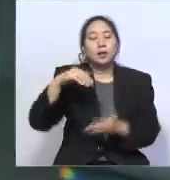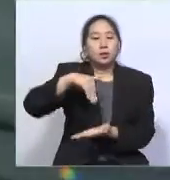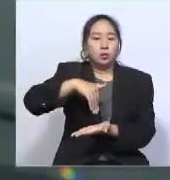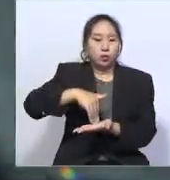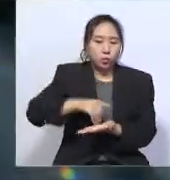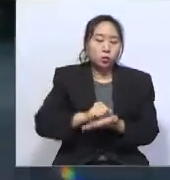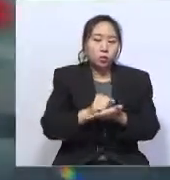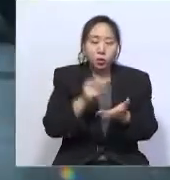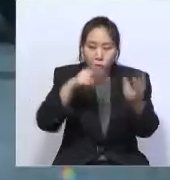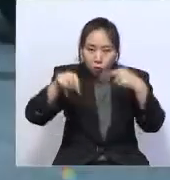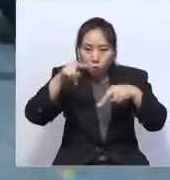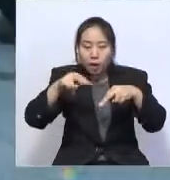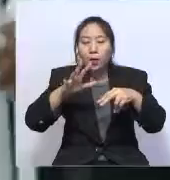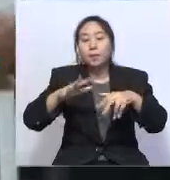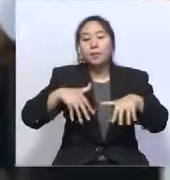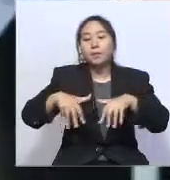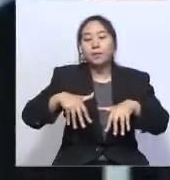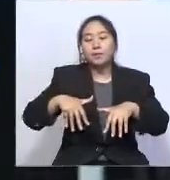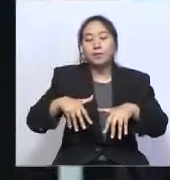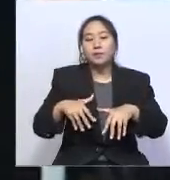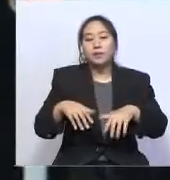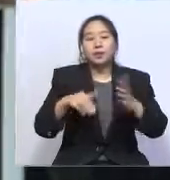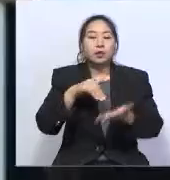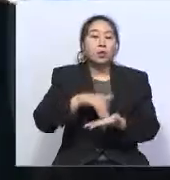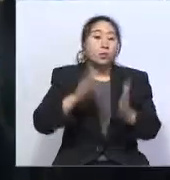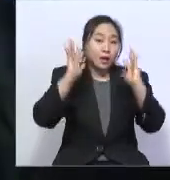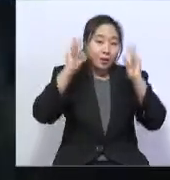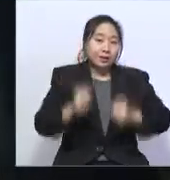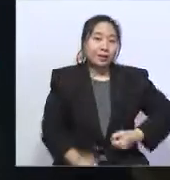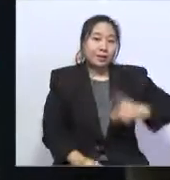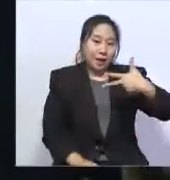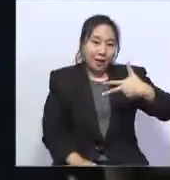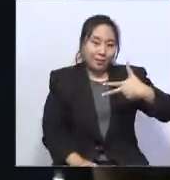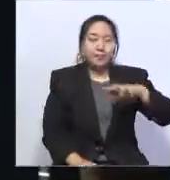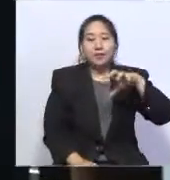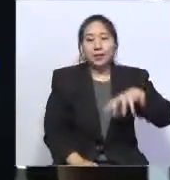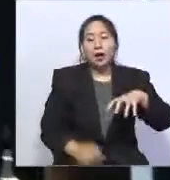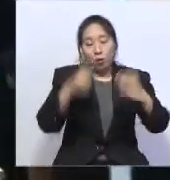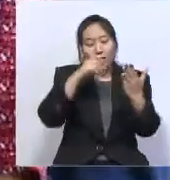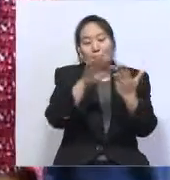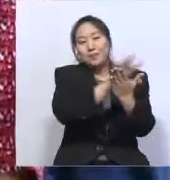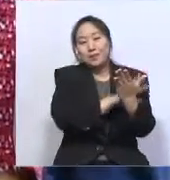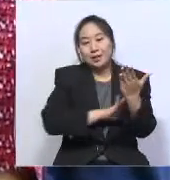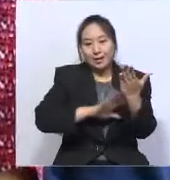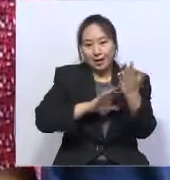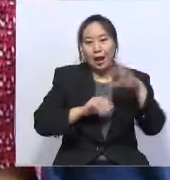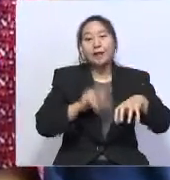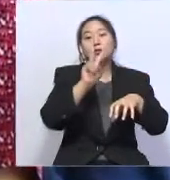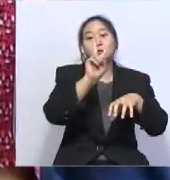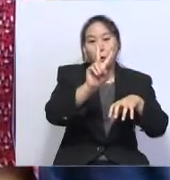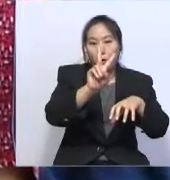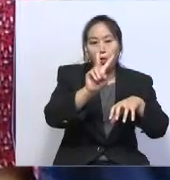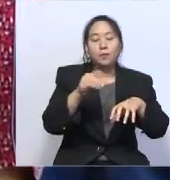ความสะดวกให้บริการผู้โดยสารอยู่ที่บริเวณศูนย์ประชาสัมพันธ์ชั้น3อาคารผู้โดยสารภายในประเทศหรือว่าอาคาร2นะคะ